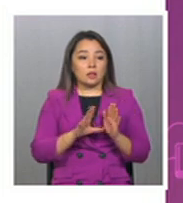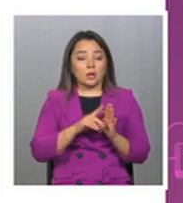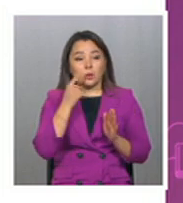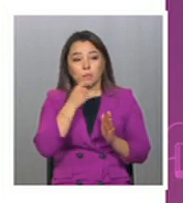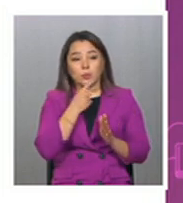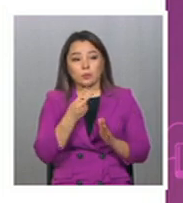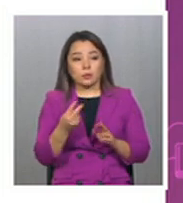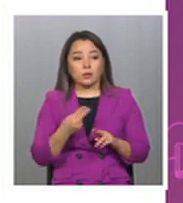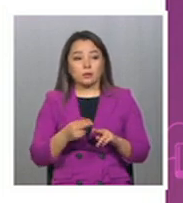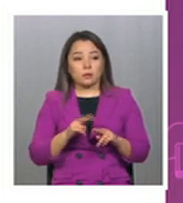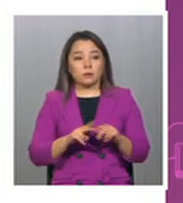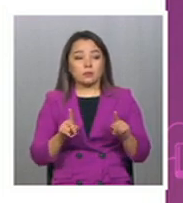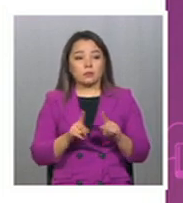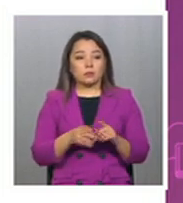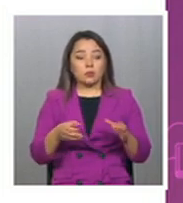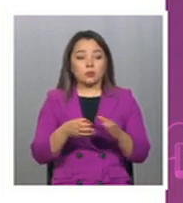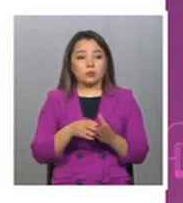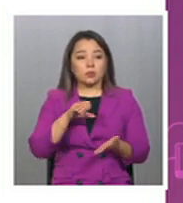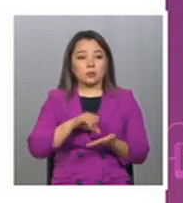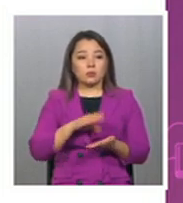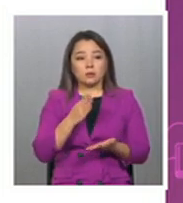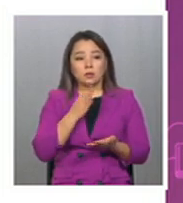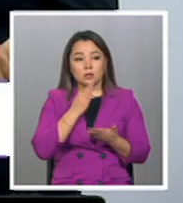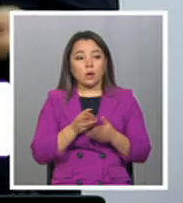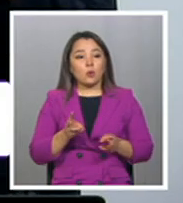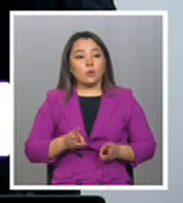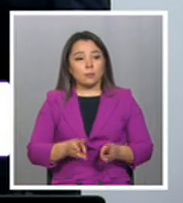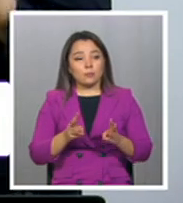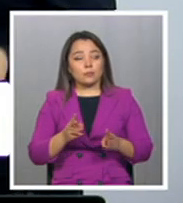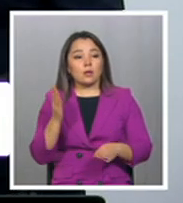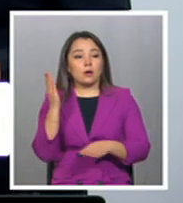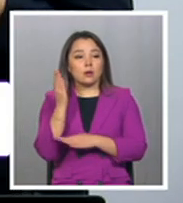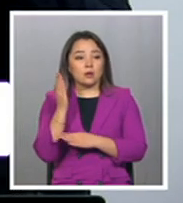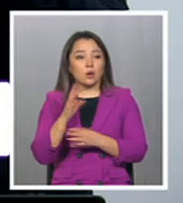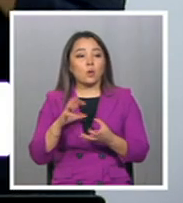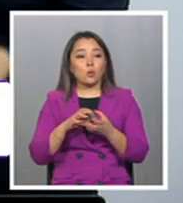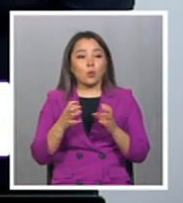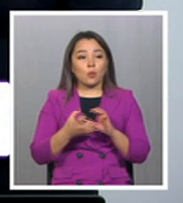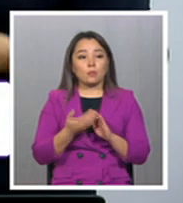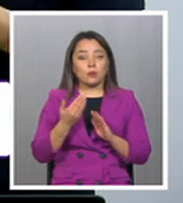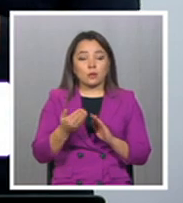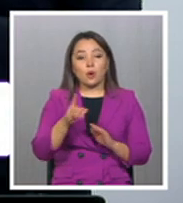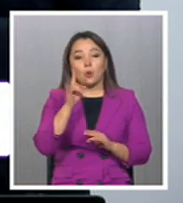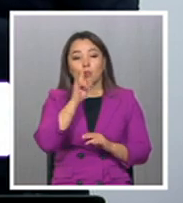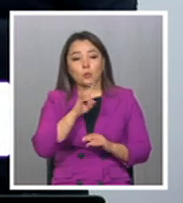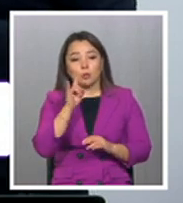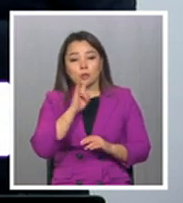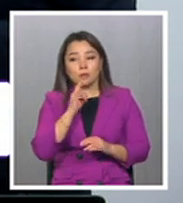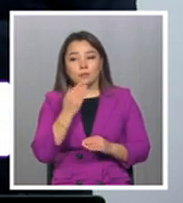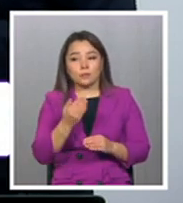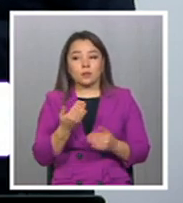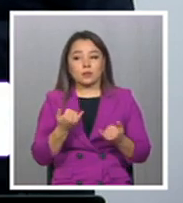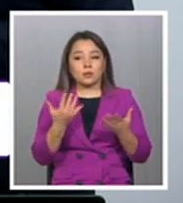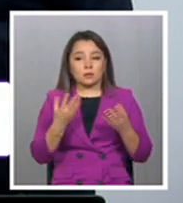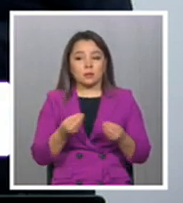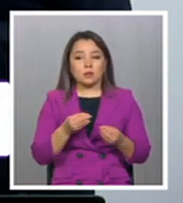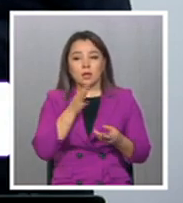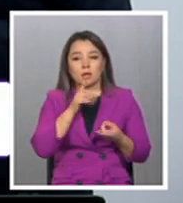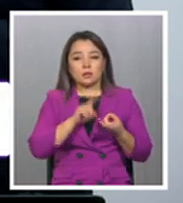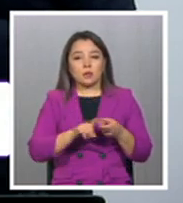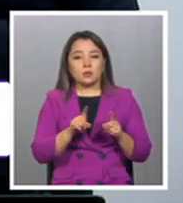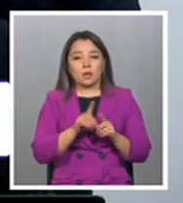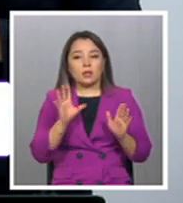көздеріне яғни отын, ағаш, көмір, мұнай. Қазіргі соңғы кезде